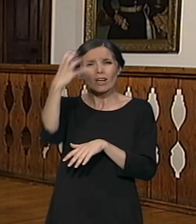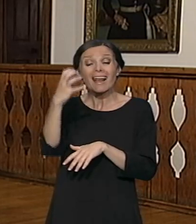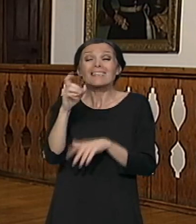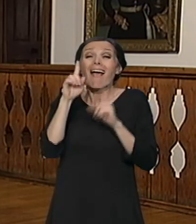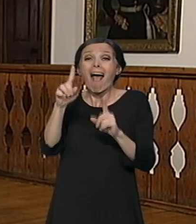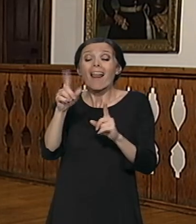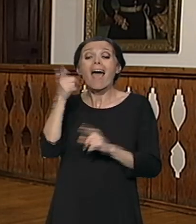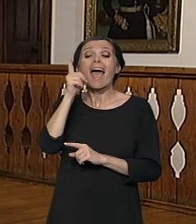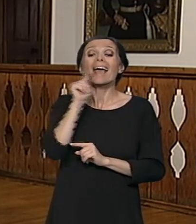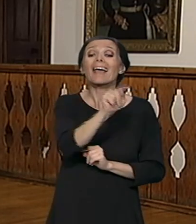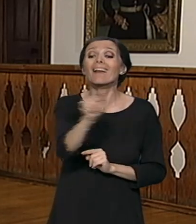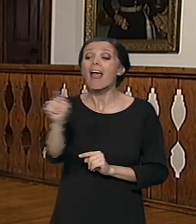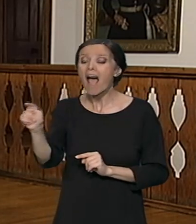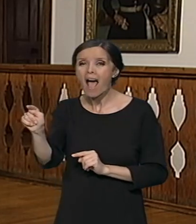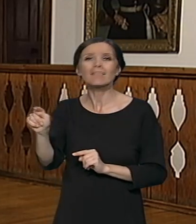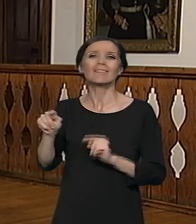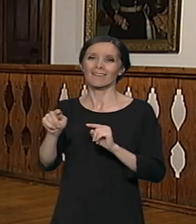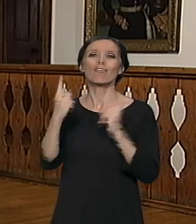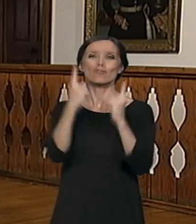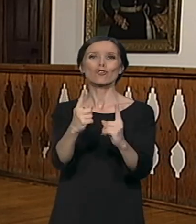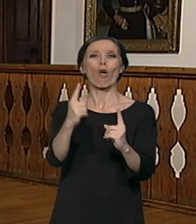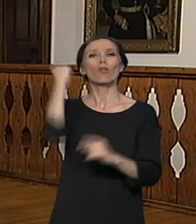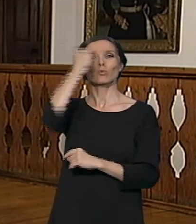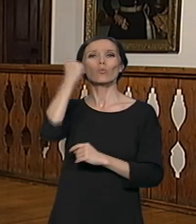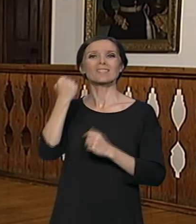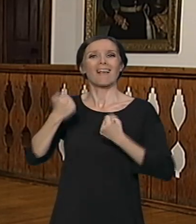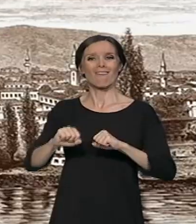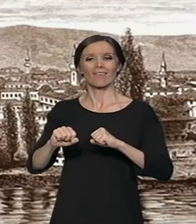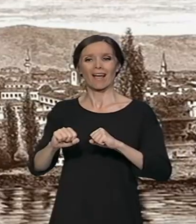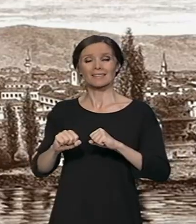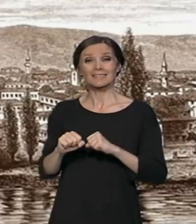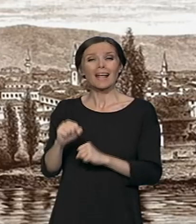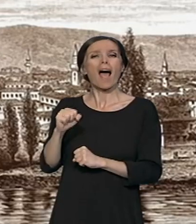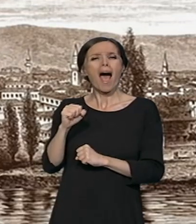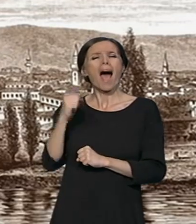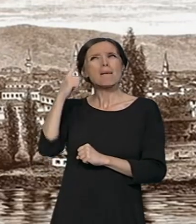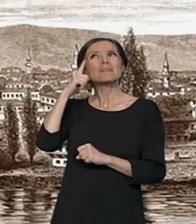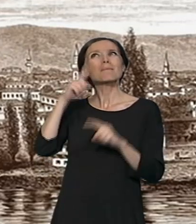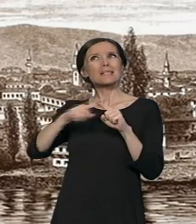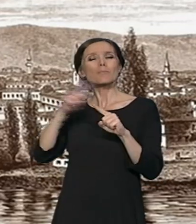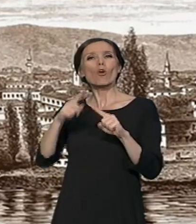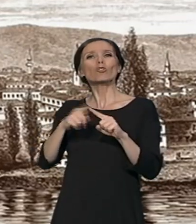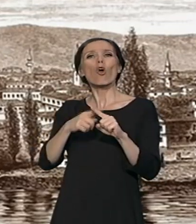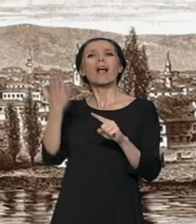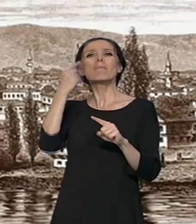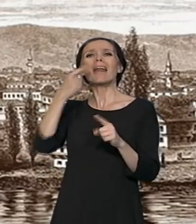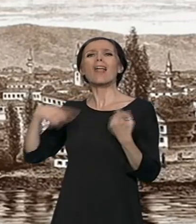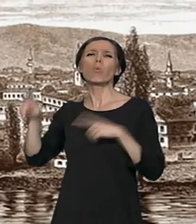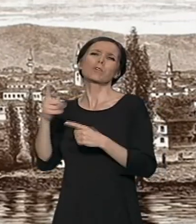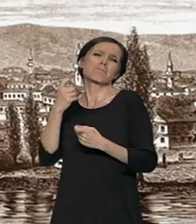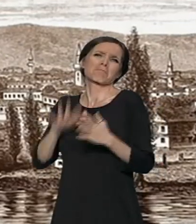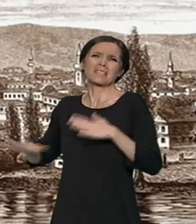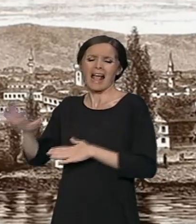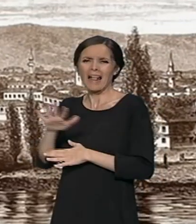bili turski. I mislim da čak možda u tom podatku treba gledati neki otpor prema gradu koji se